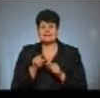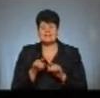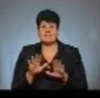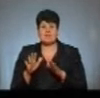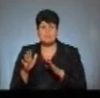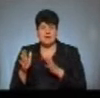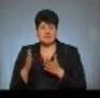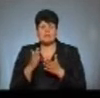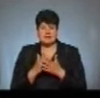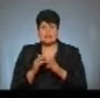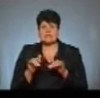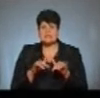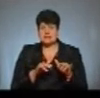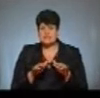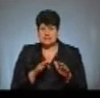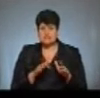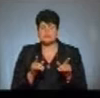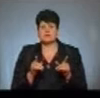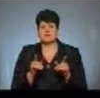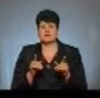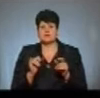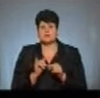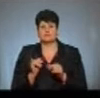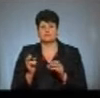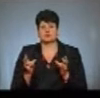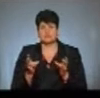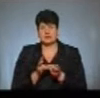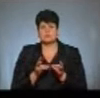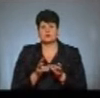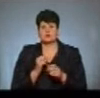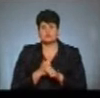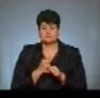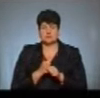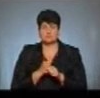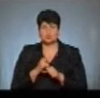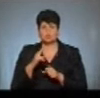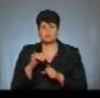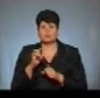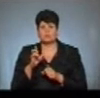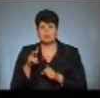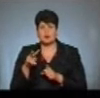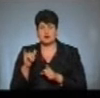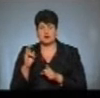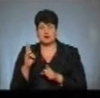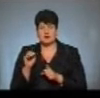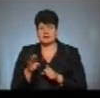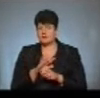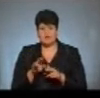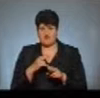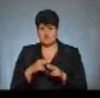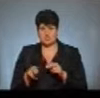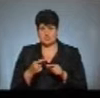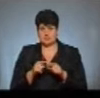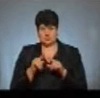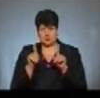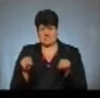є дії, а саме потрібно або виготовити дублікат, або, власне, не втрачати цього